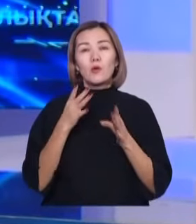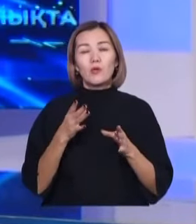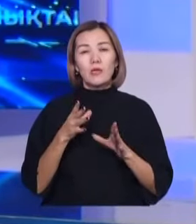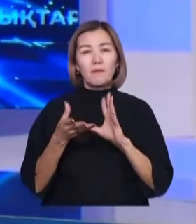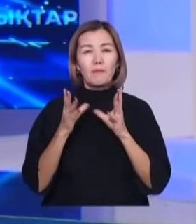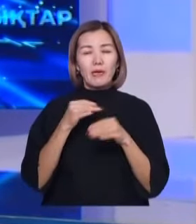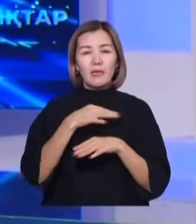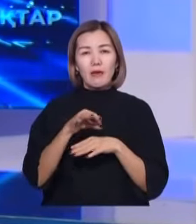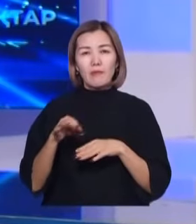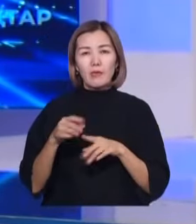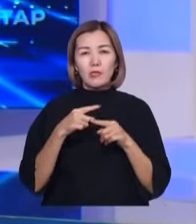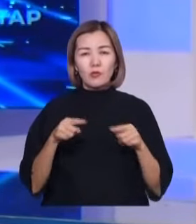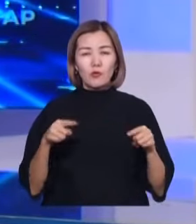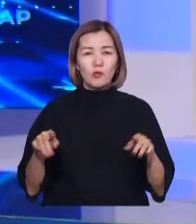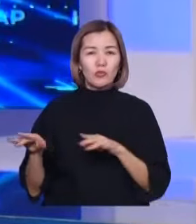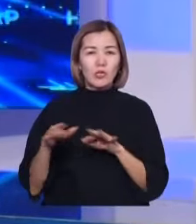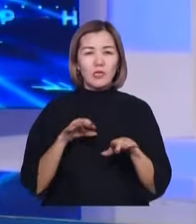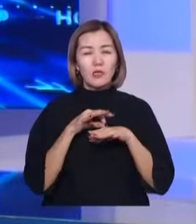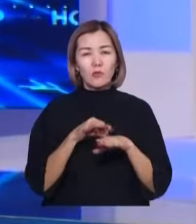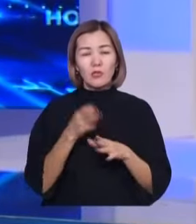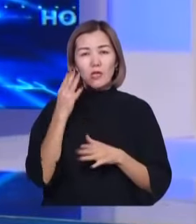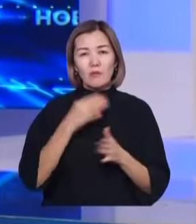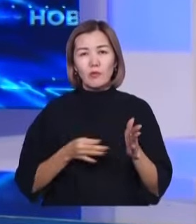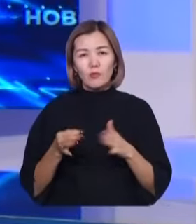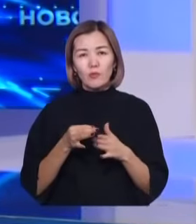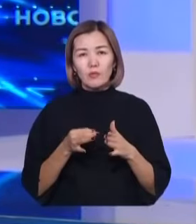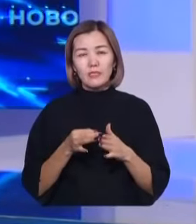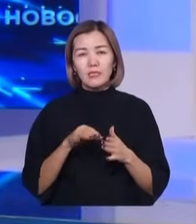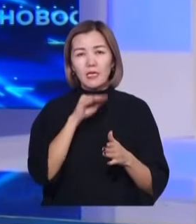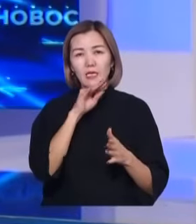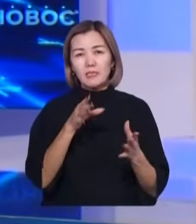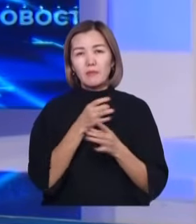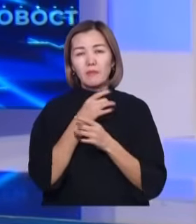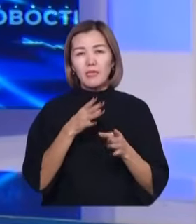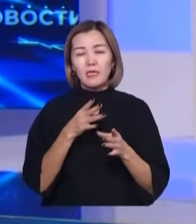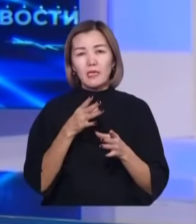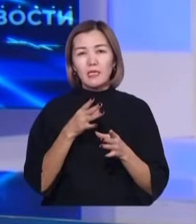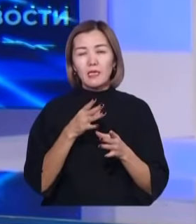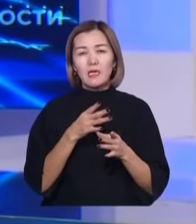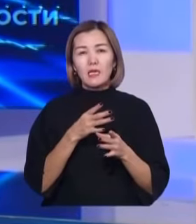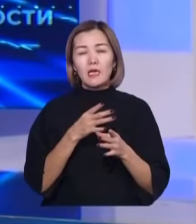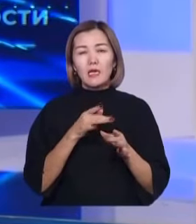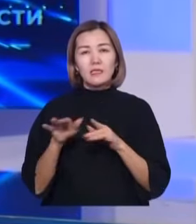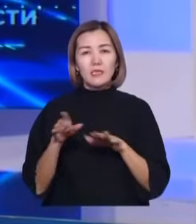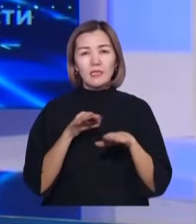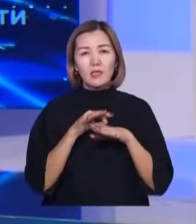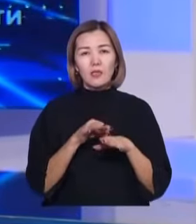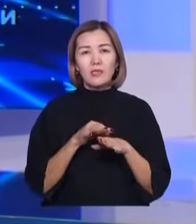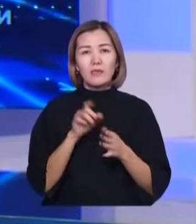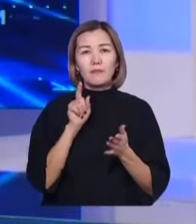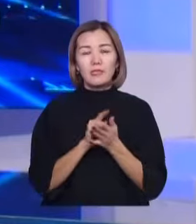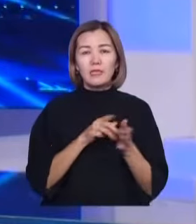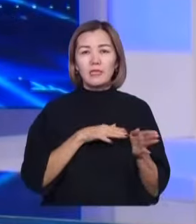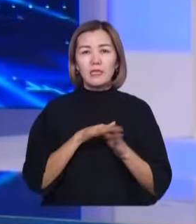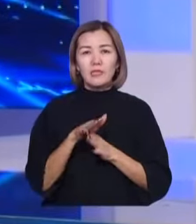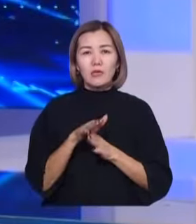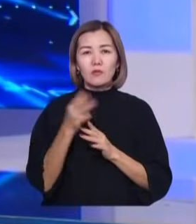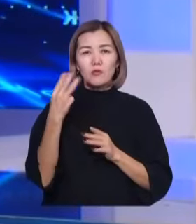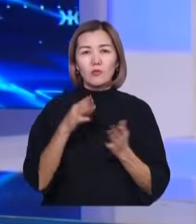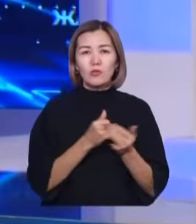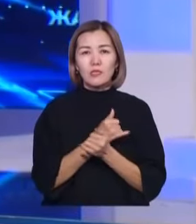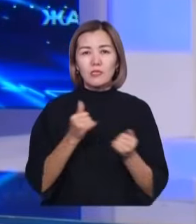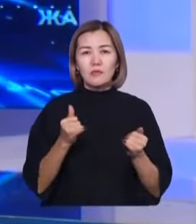барлық аймағында түрлі шаралар өтті. Алматы облысы да кәсіби мерекені сән салтанатымен қарсы алды. Салада міндетін мінсіз атқарып жүрген